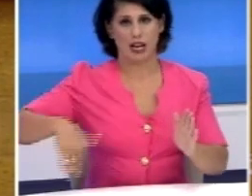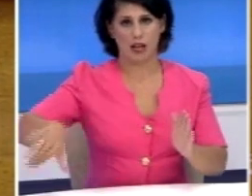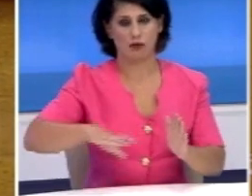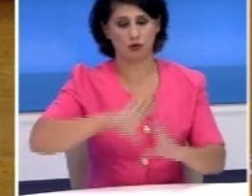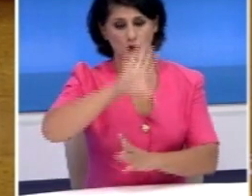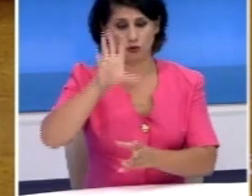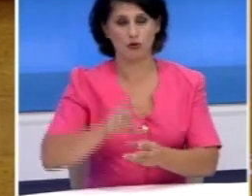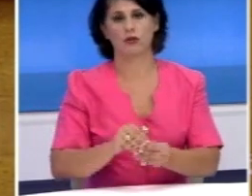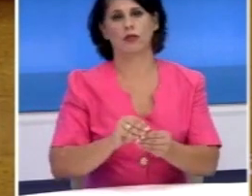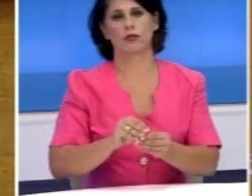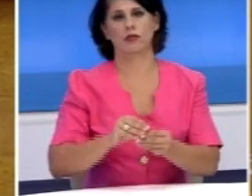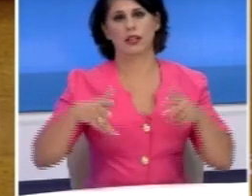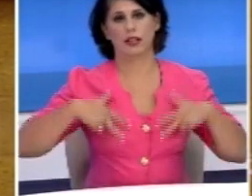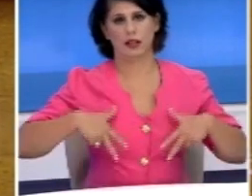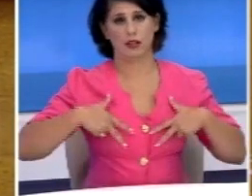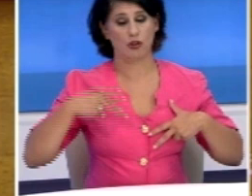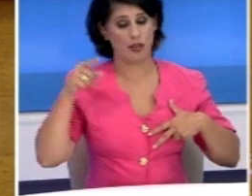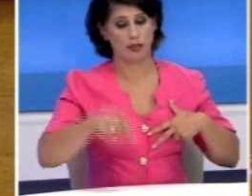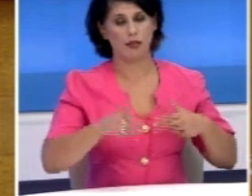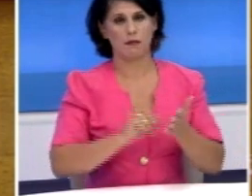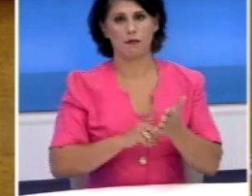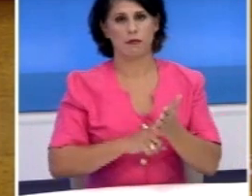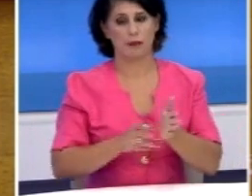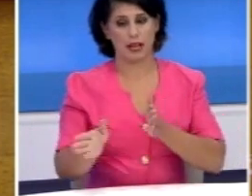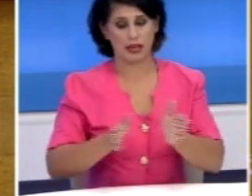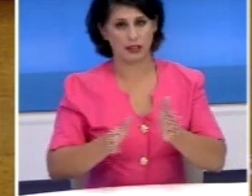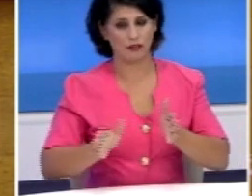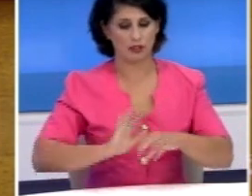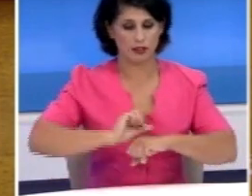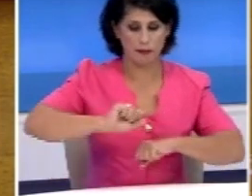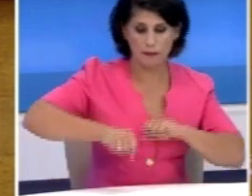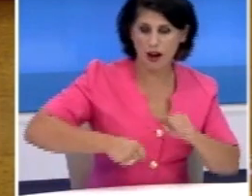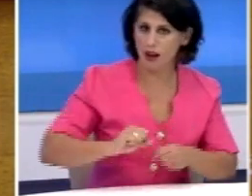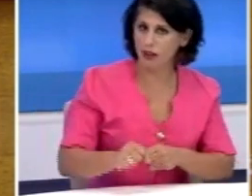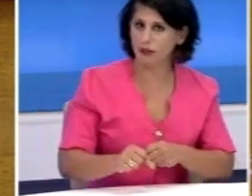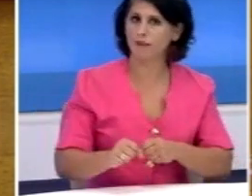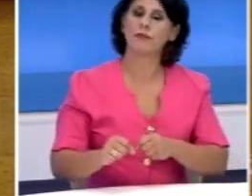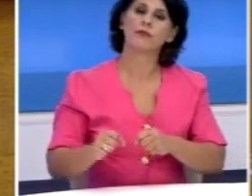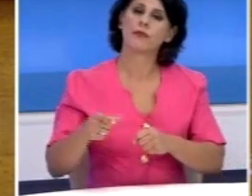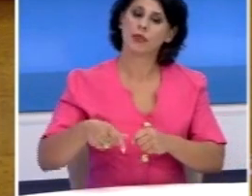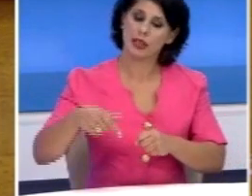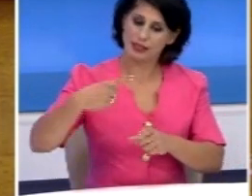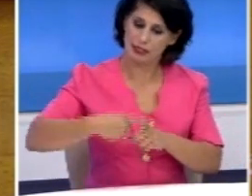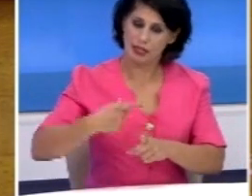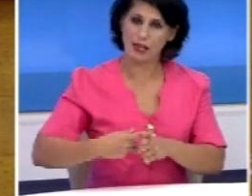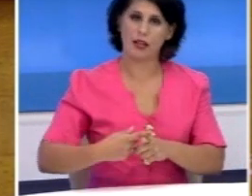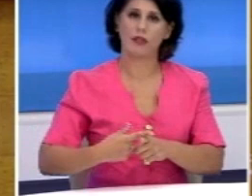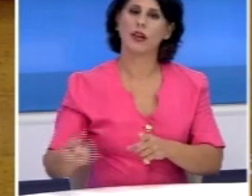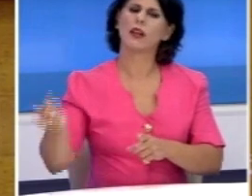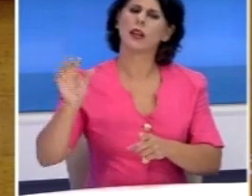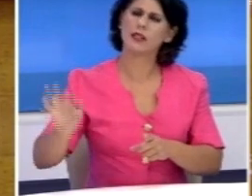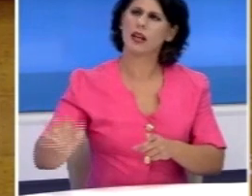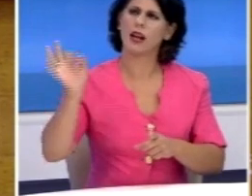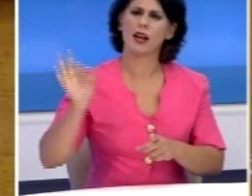συνολικά σαν χώρα. Εκεί πρέπει να κατευθύνεται και η πάλη μας και μέσα στην Ελλάδα και σε κάθε άλλη